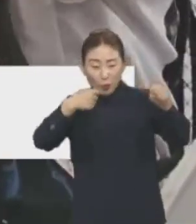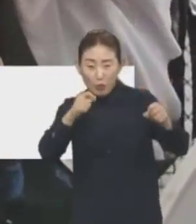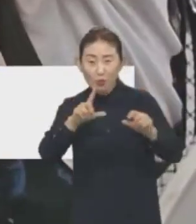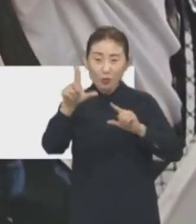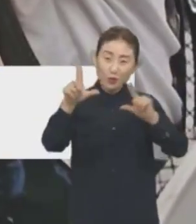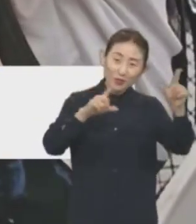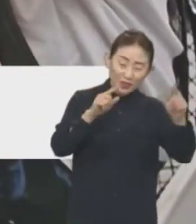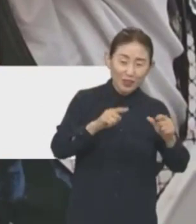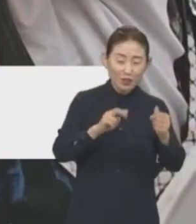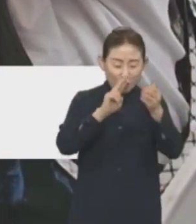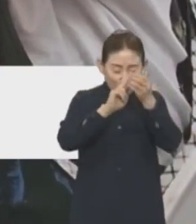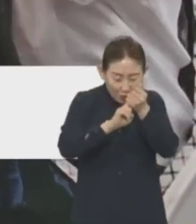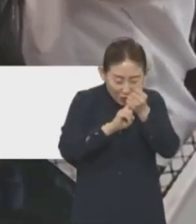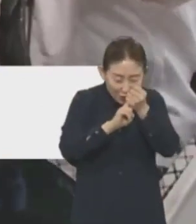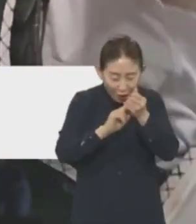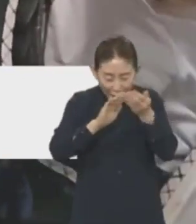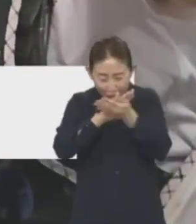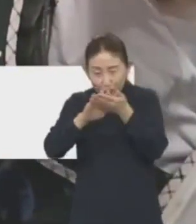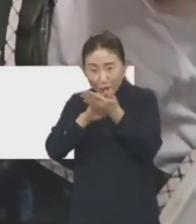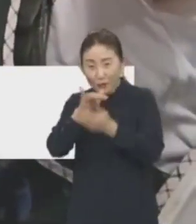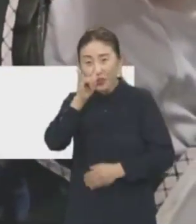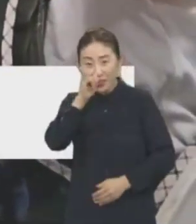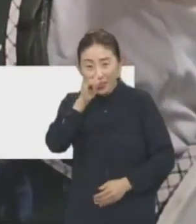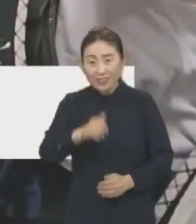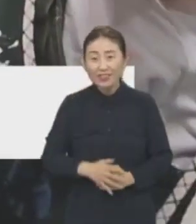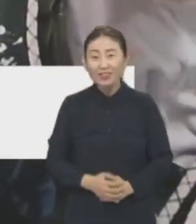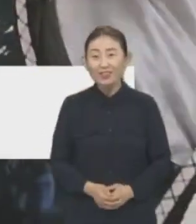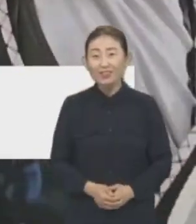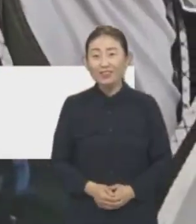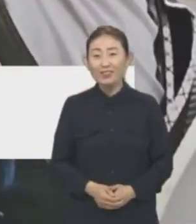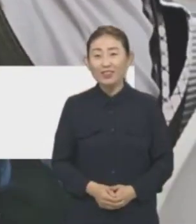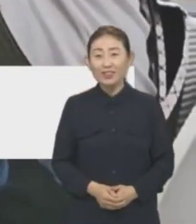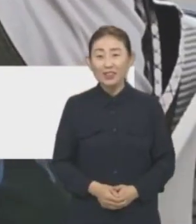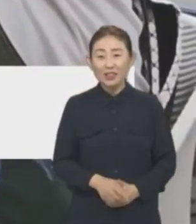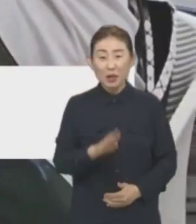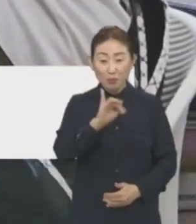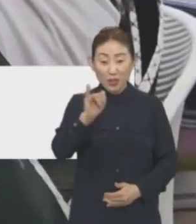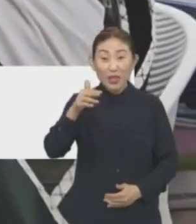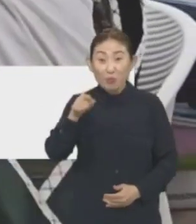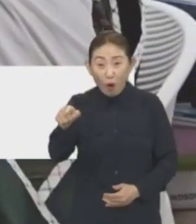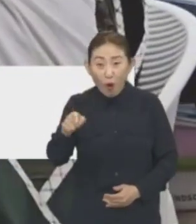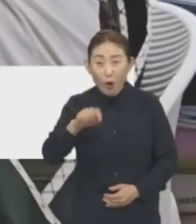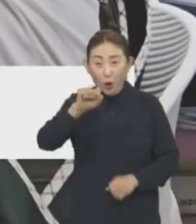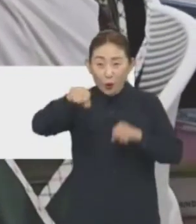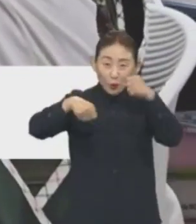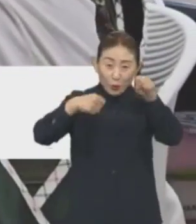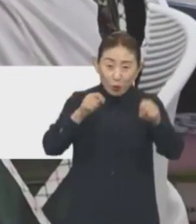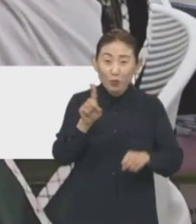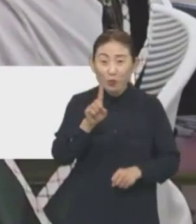있어요. 스컹크는 늘은 숨바꼭질하고 비버들은